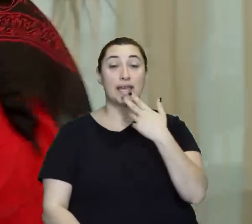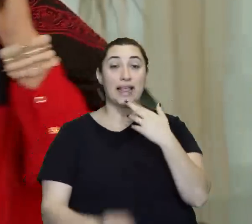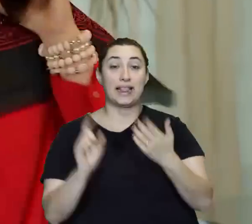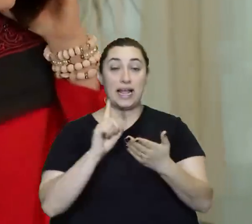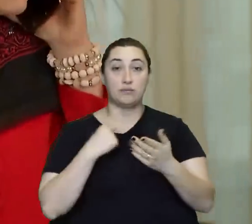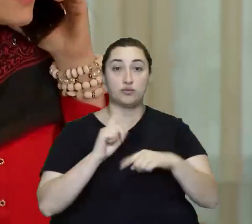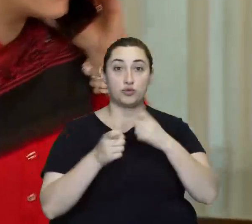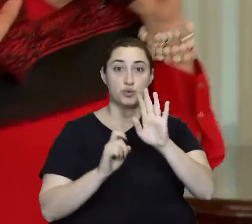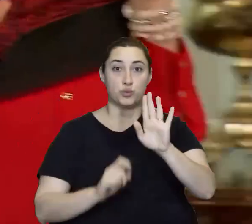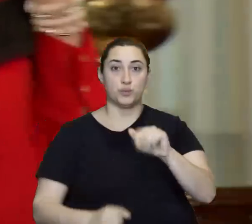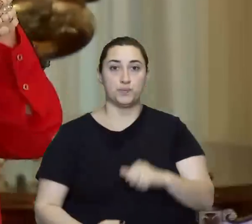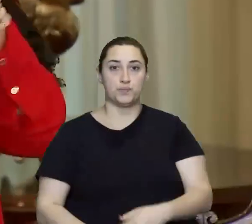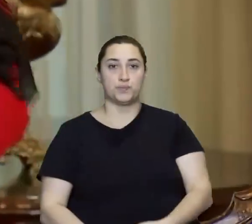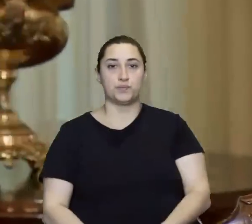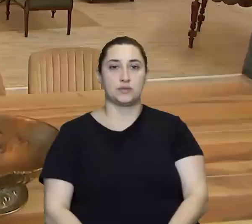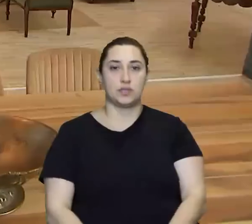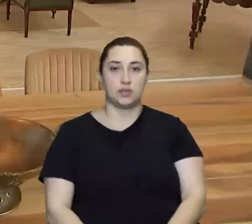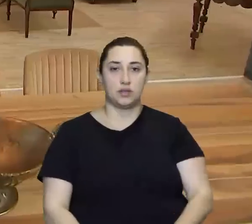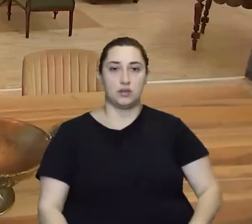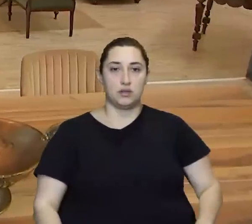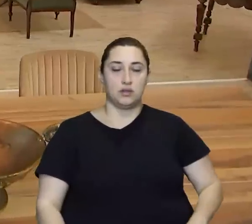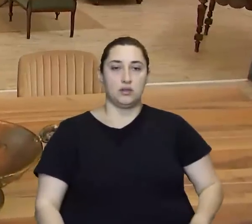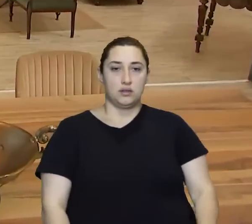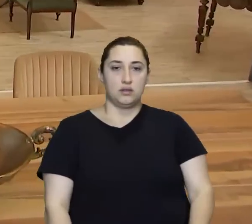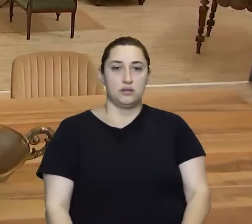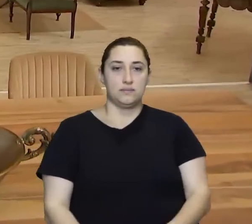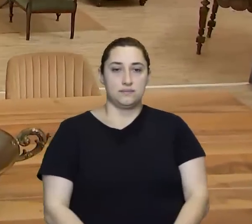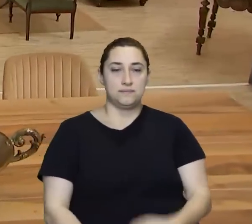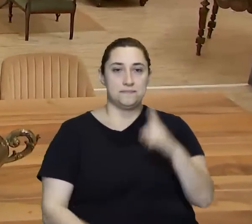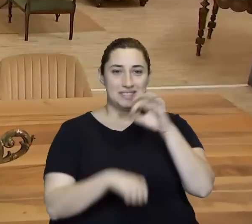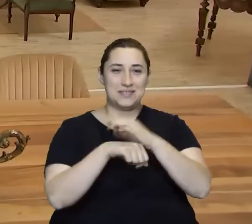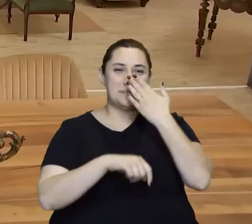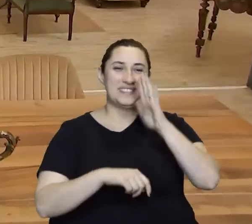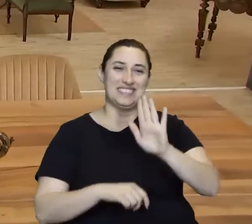kağıt kalem bulayım ben. Bir dakika. Bir dakika doktorcuğum,